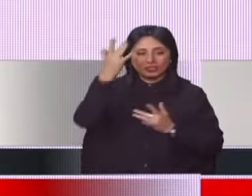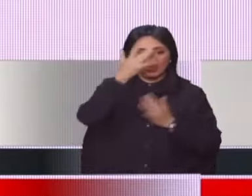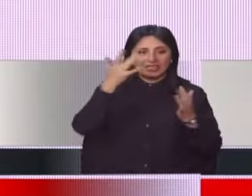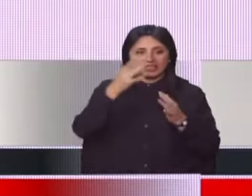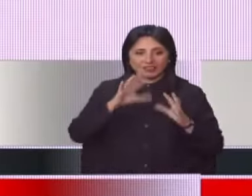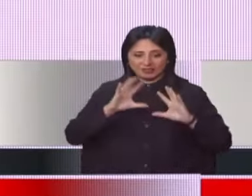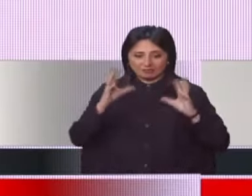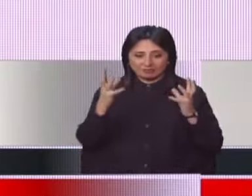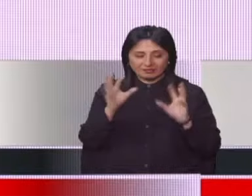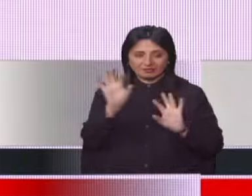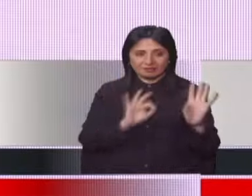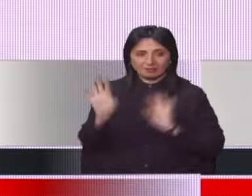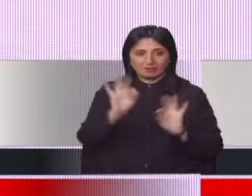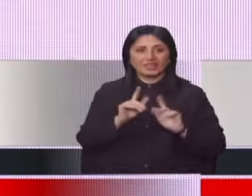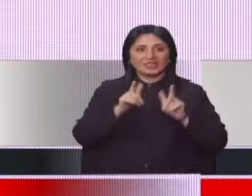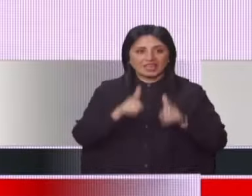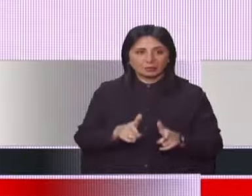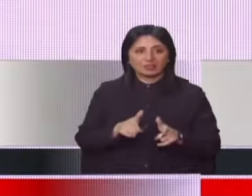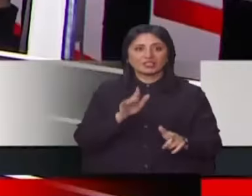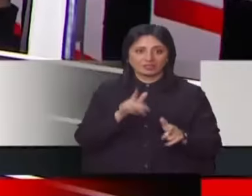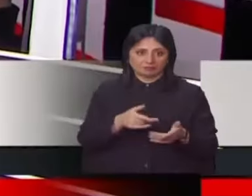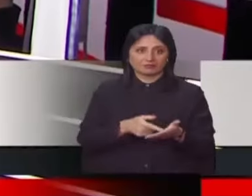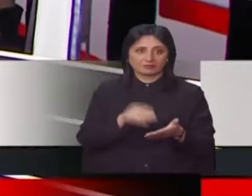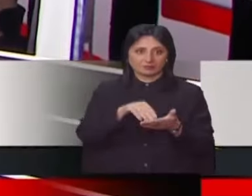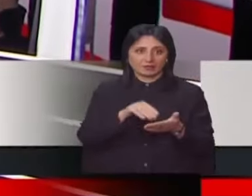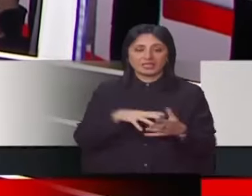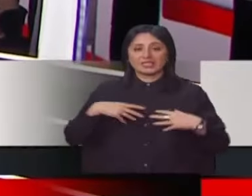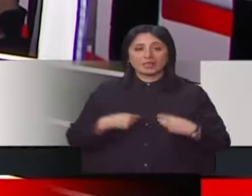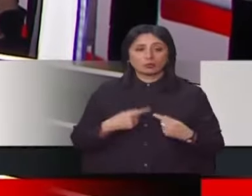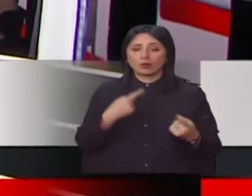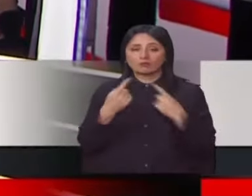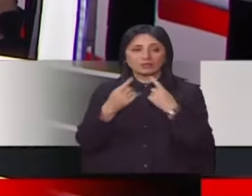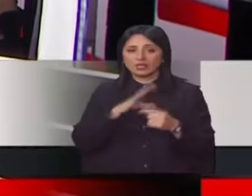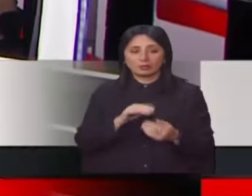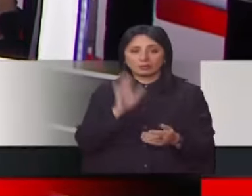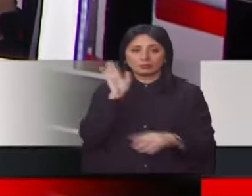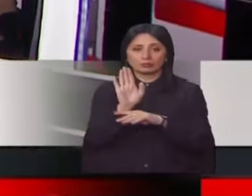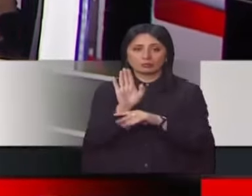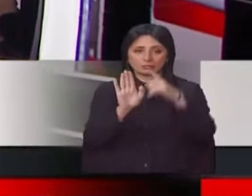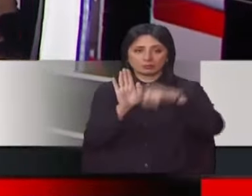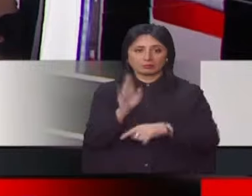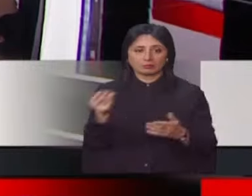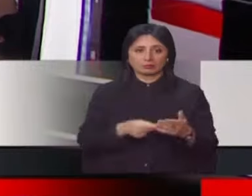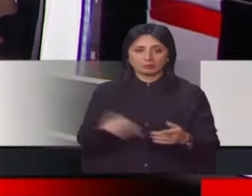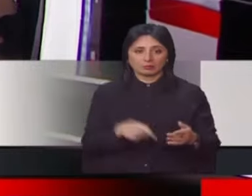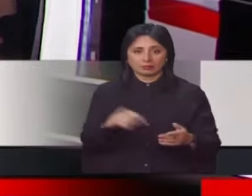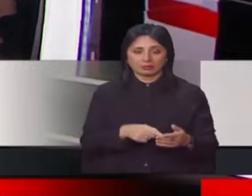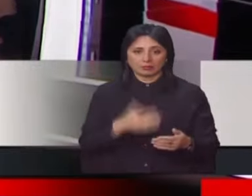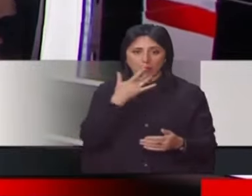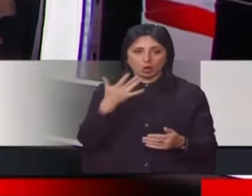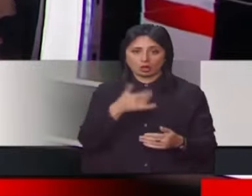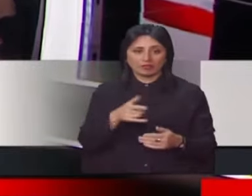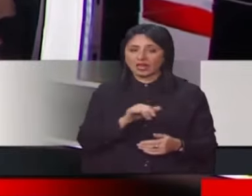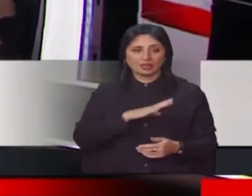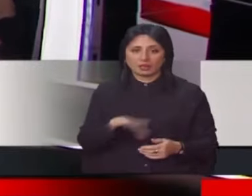რაღაც კორპუსი რომელსაც ყველა დათანხმდებოდა და რომელსაც ვიხელმძღვანელებდით მაგრამ სამწუხაროდ ეს დებატები საჩვენებს რომ საზოგადოების და პოლიტიკოსების დიდი ნაწილი